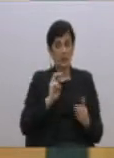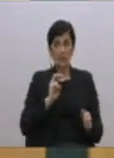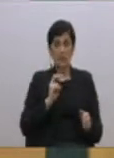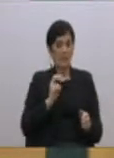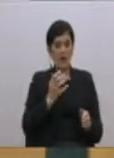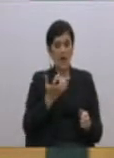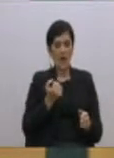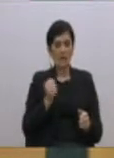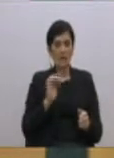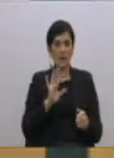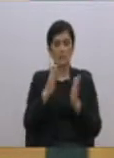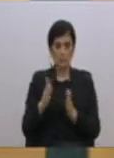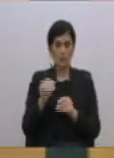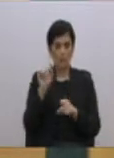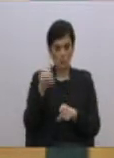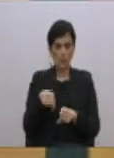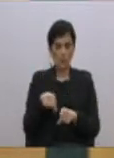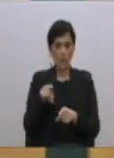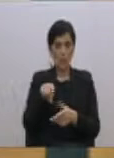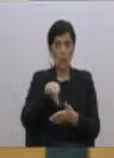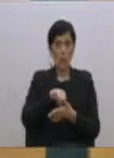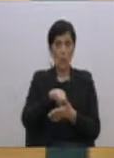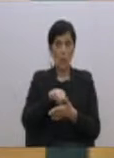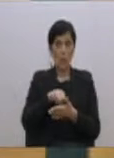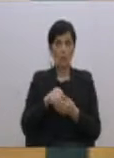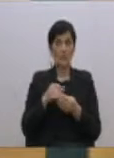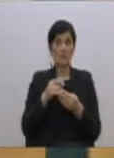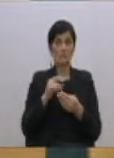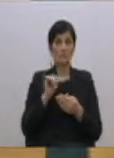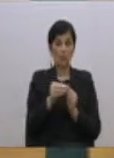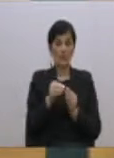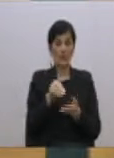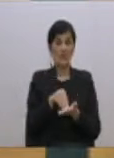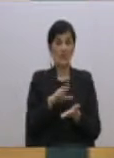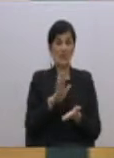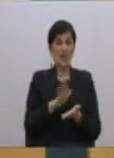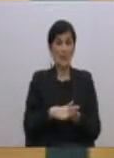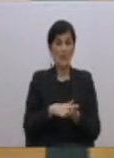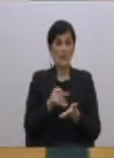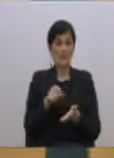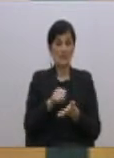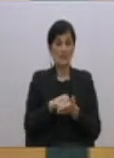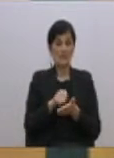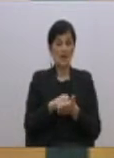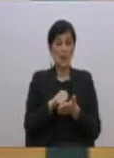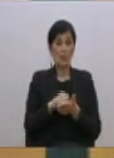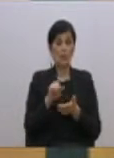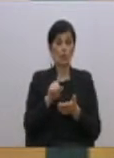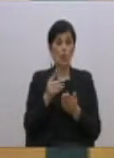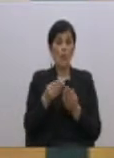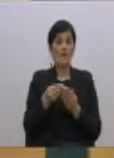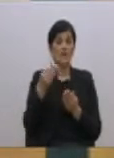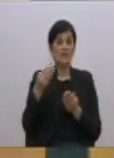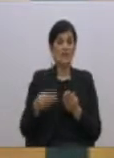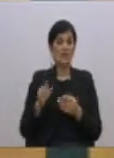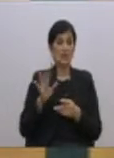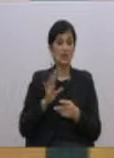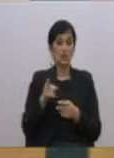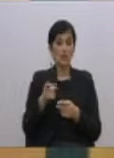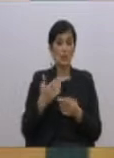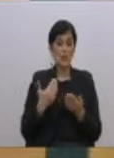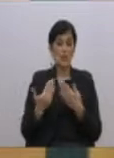მიიღოს მონაწილეობას. შემოწილეობა წარდგენის ეტაპზე, ოღონ თუ იშული საფუძველი, რომ დისკრიმინაციული იყო მის მიმართ